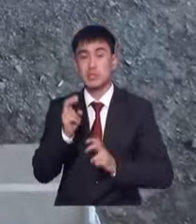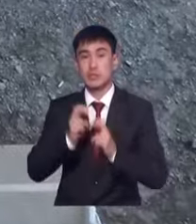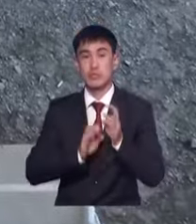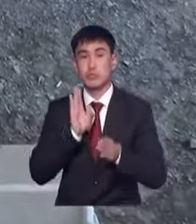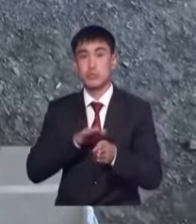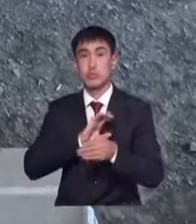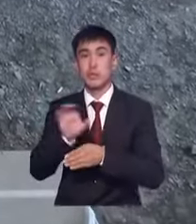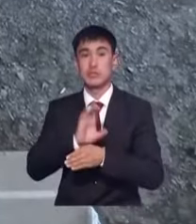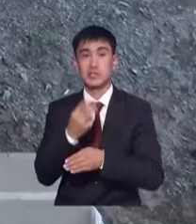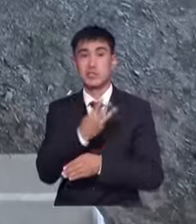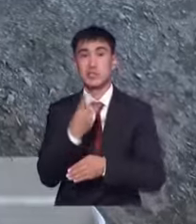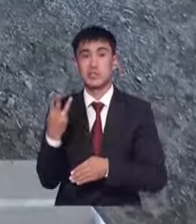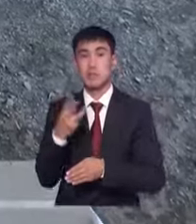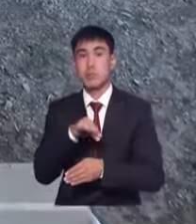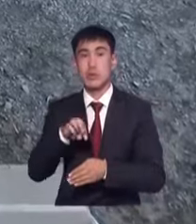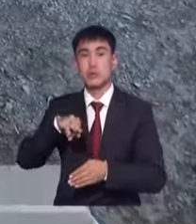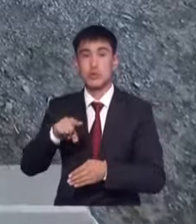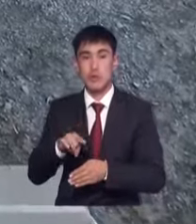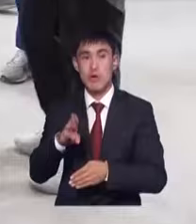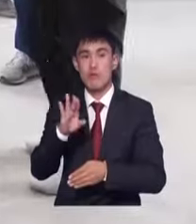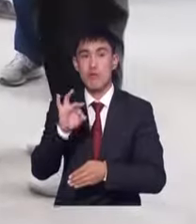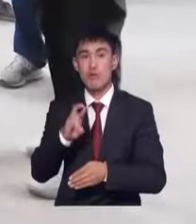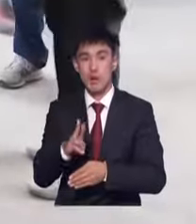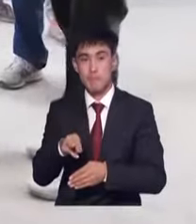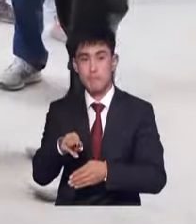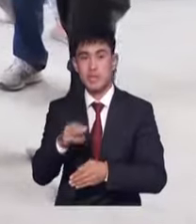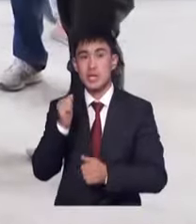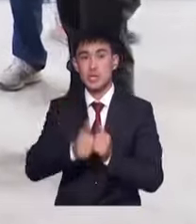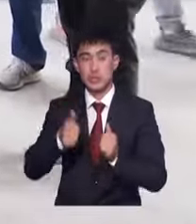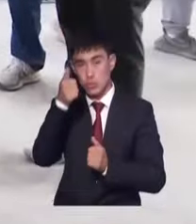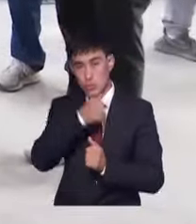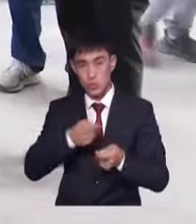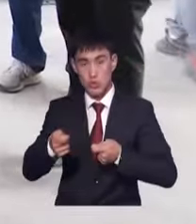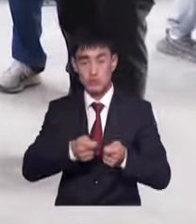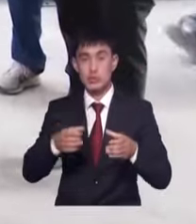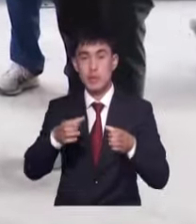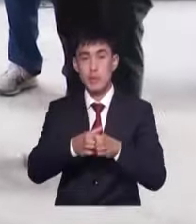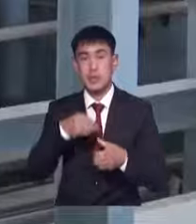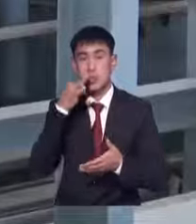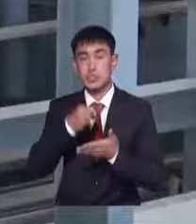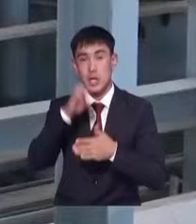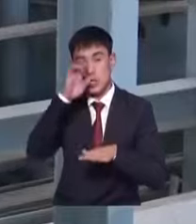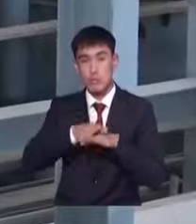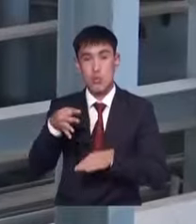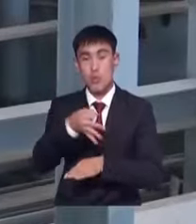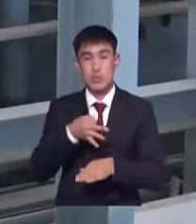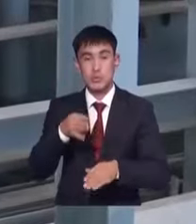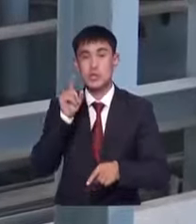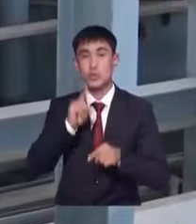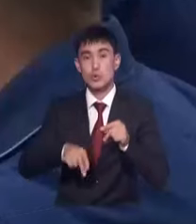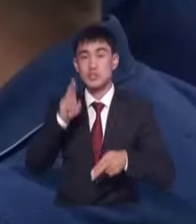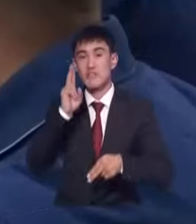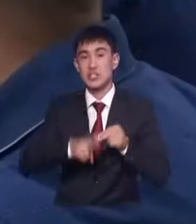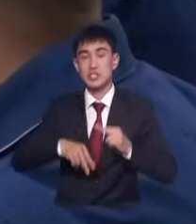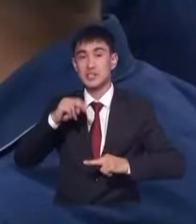будет производить 3,3 миллиона тонн вольфрамового сырья ежегодно. Руководство компании доложились акиму области о скором